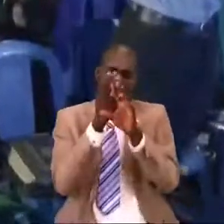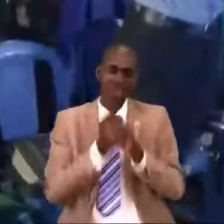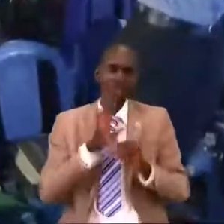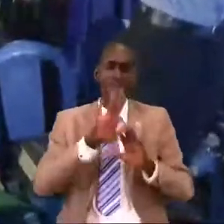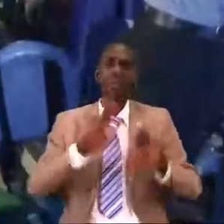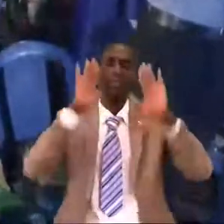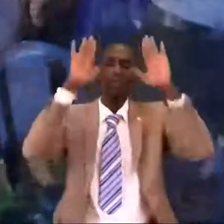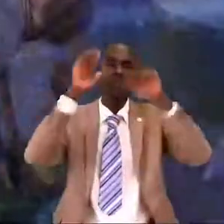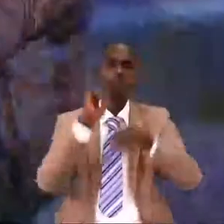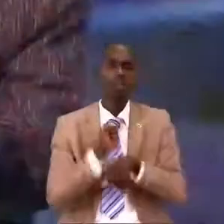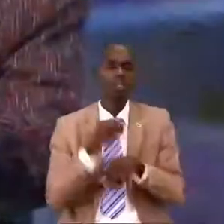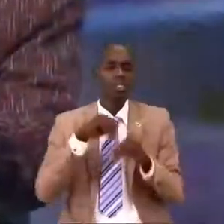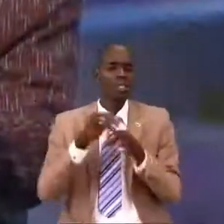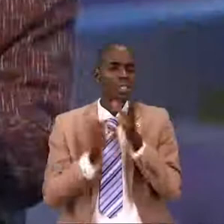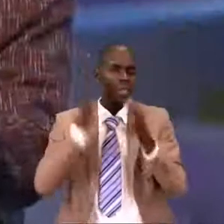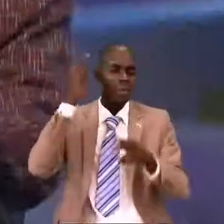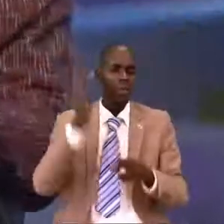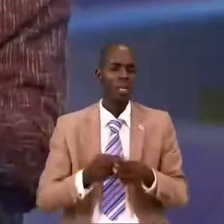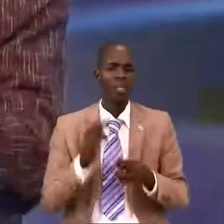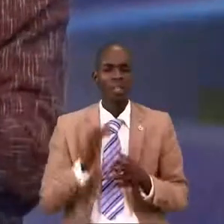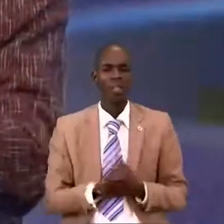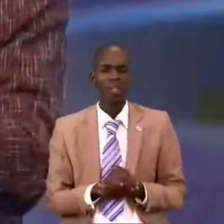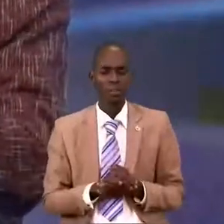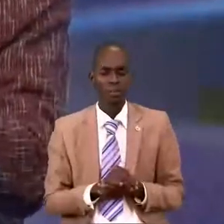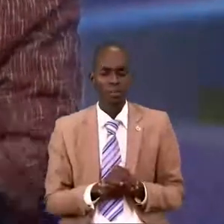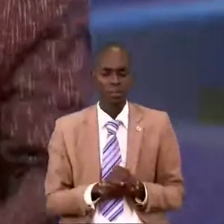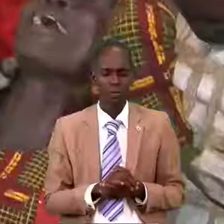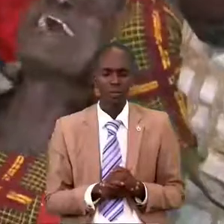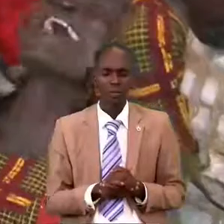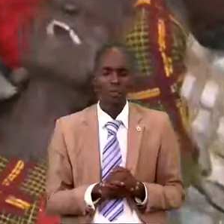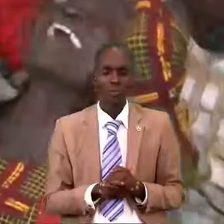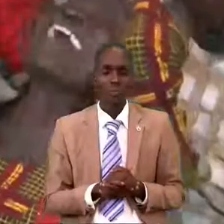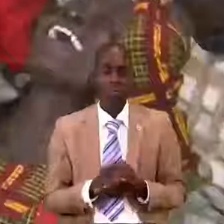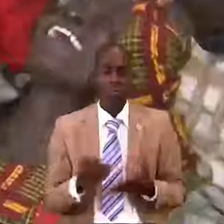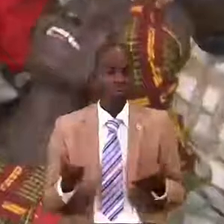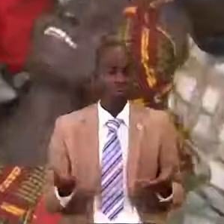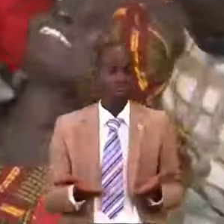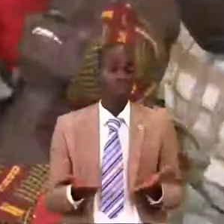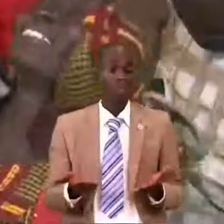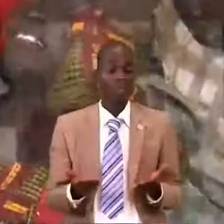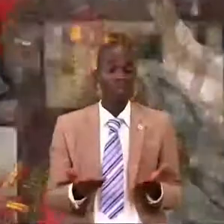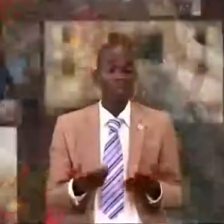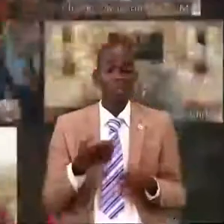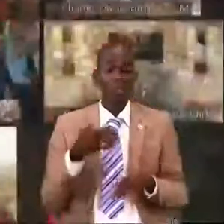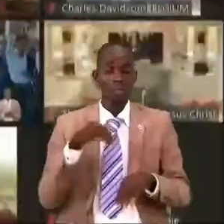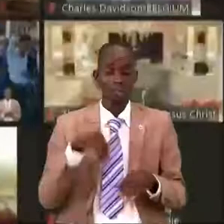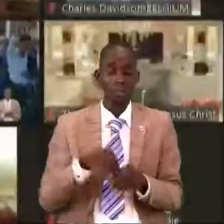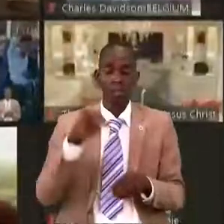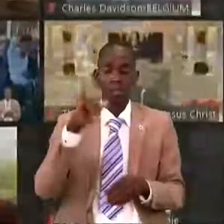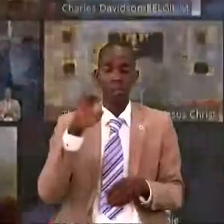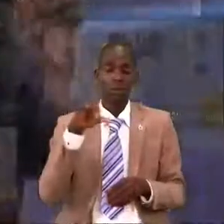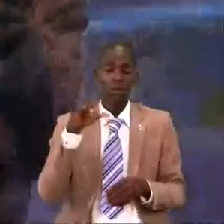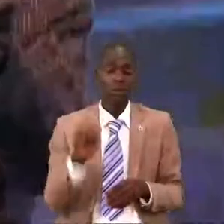Ici, au lieu principal, à Yola, tout le monde reçoit ton miracle. En ligne, tout le